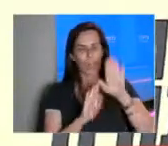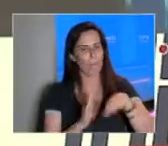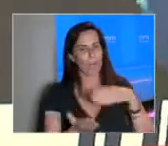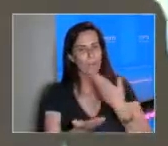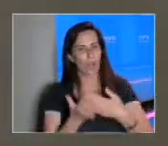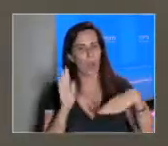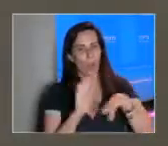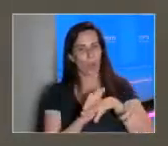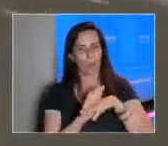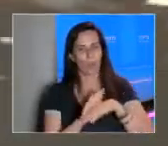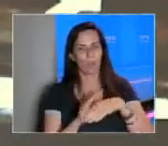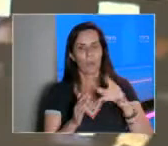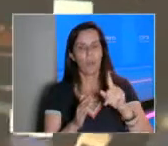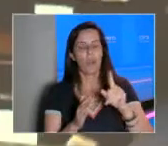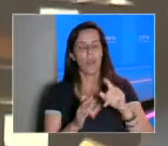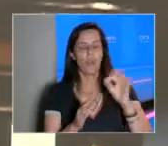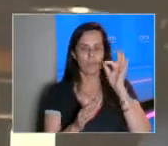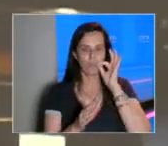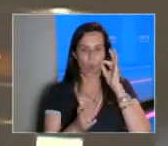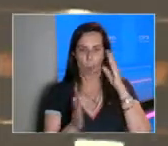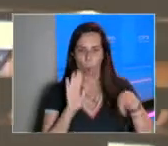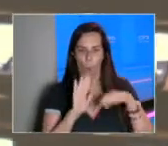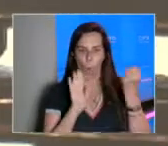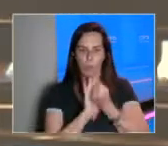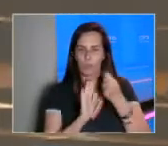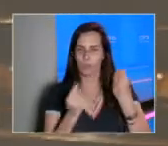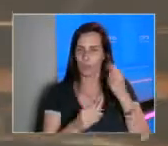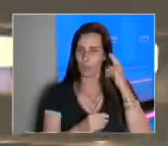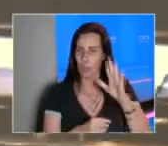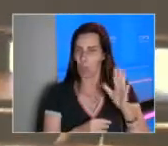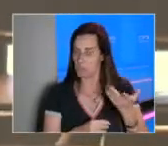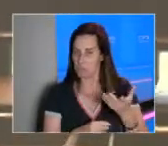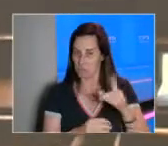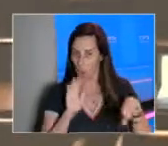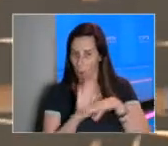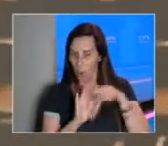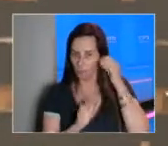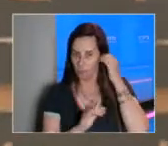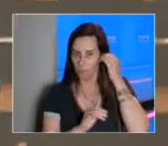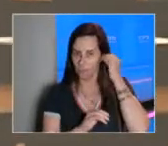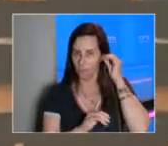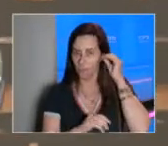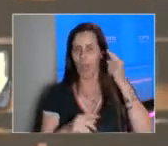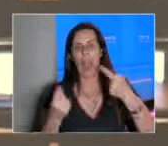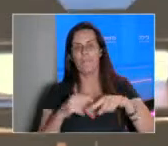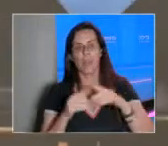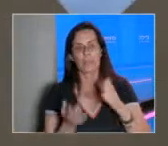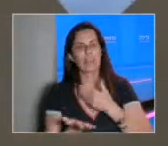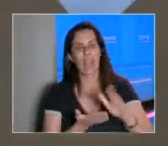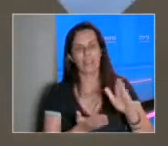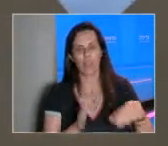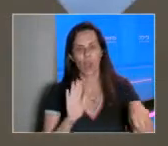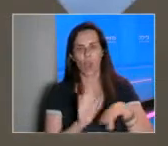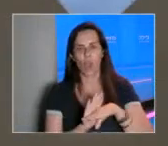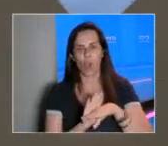הצעות חוק לאי הפללה ולגליזציית הקנאביס. מיד נשמע אם זה יתבשל לכדי חוק בסופו של דבר. הוועדה דחתה את